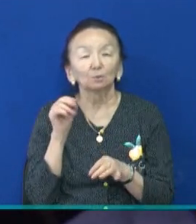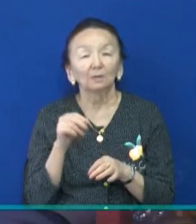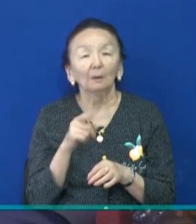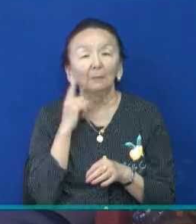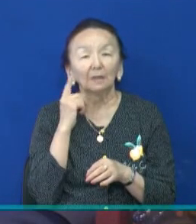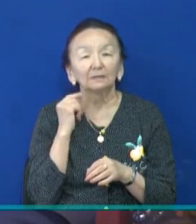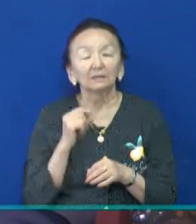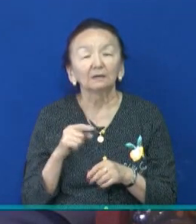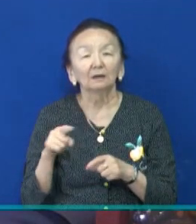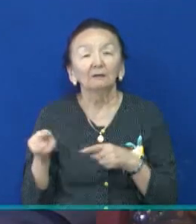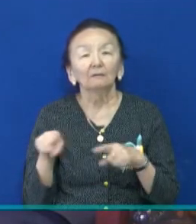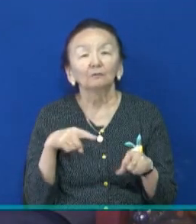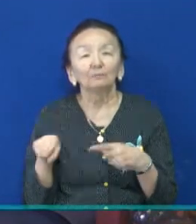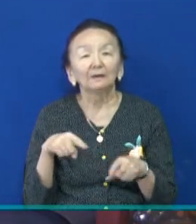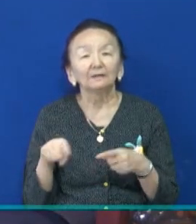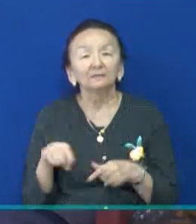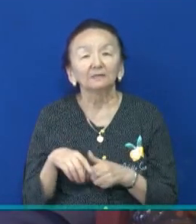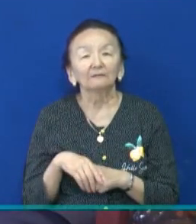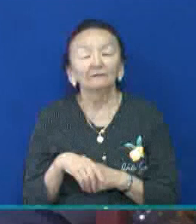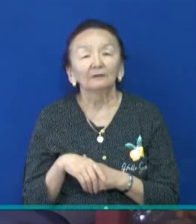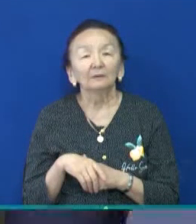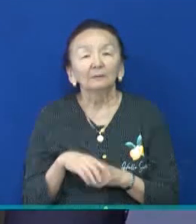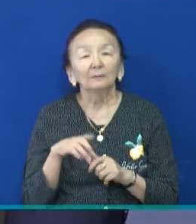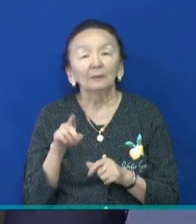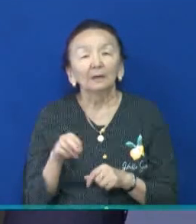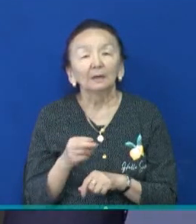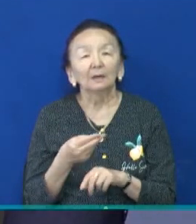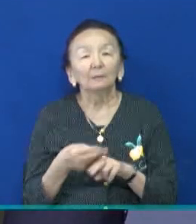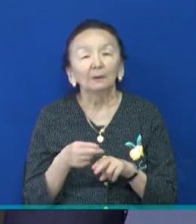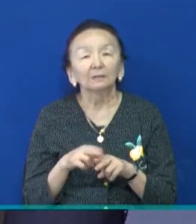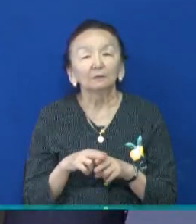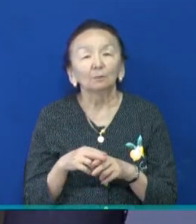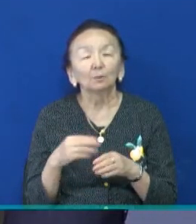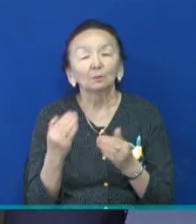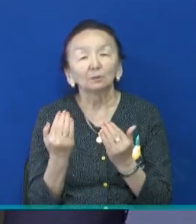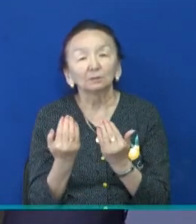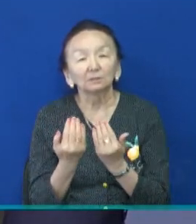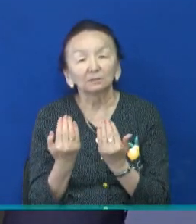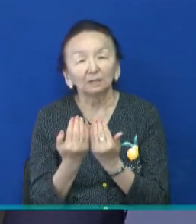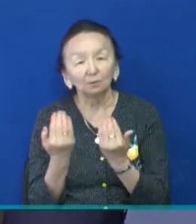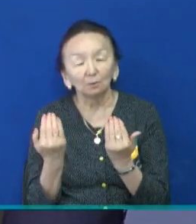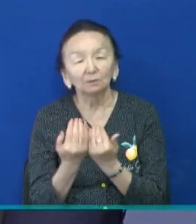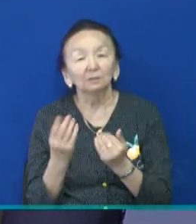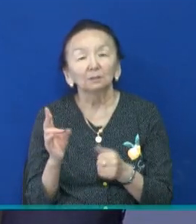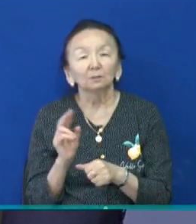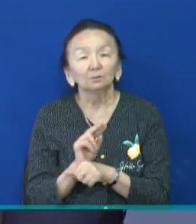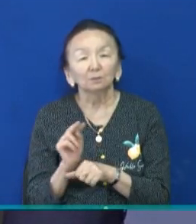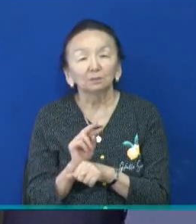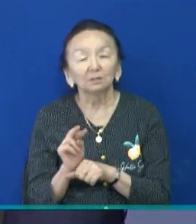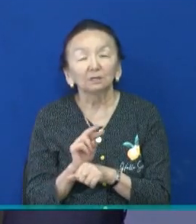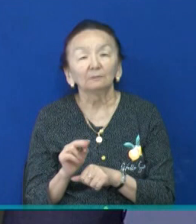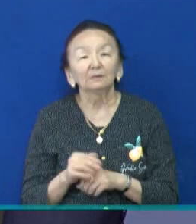ме? Футбол нелері алаңдары салынды ма? Стадиондар бар ма? Бізде аудандарда бәрі жерде бар ма?